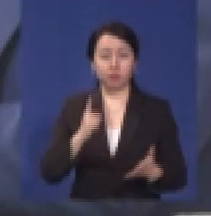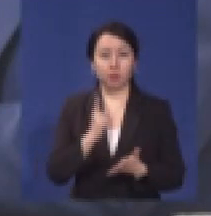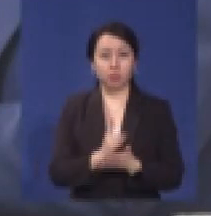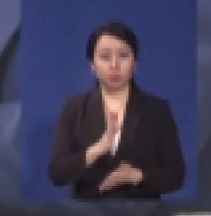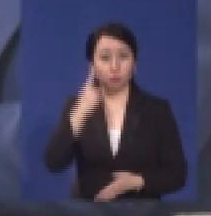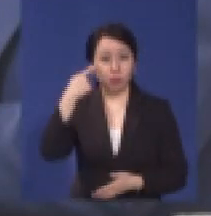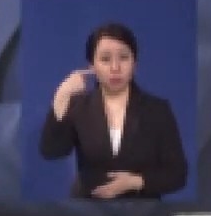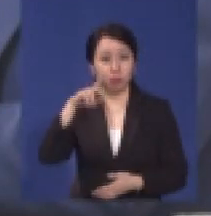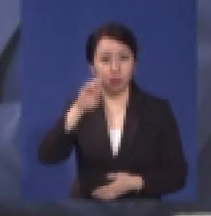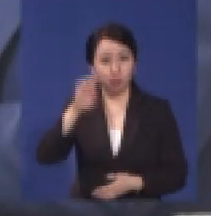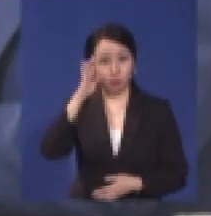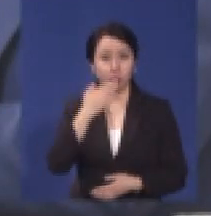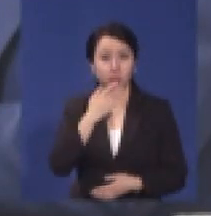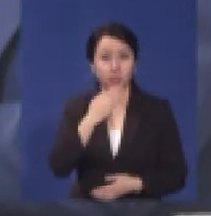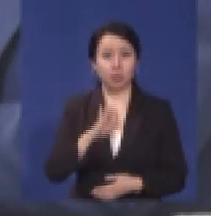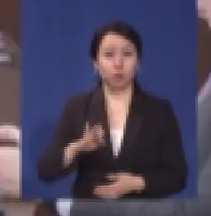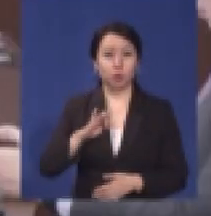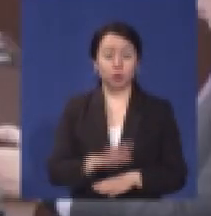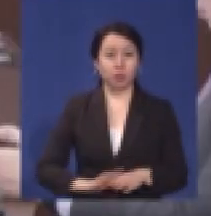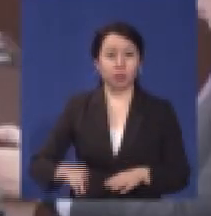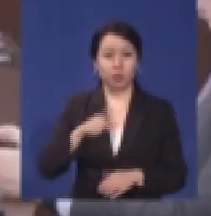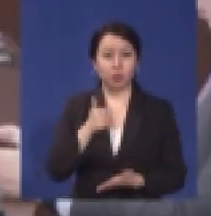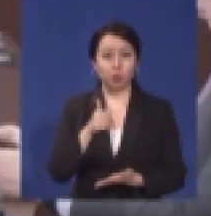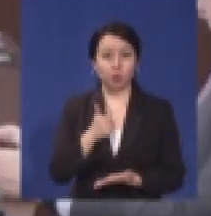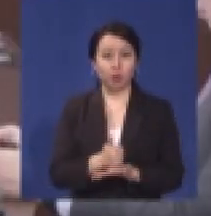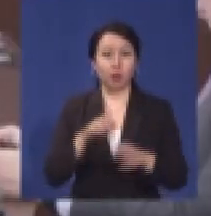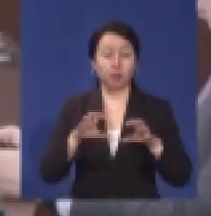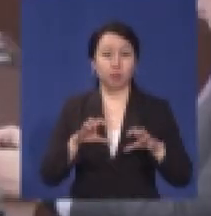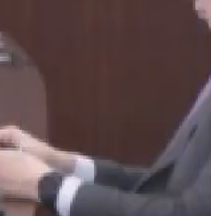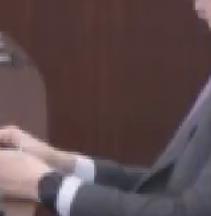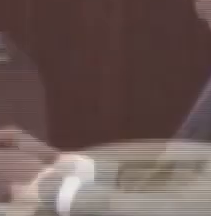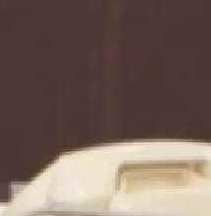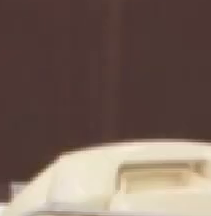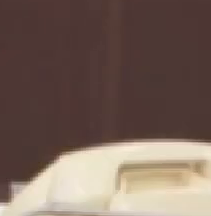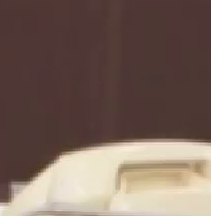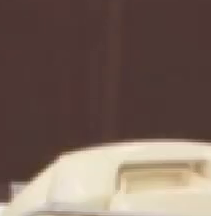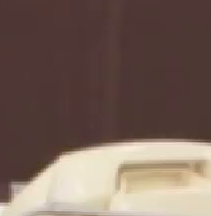получить гражданство должны будут знать государственный язык, историю страны и ее конституцию.